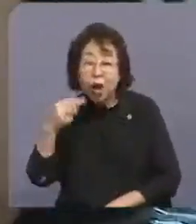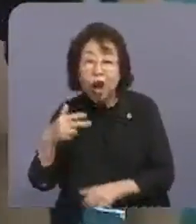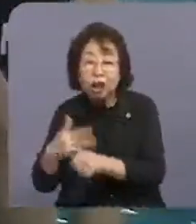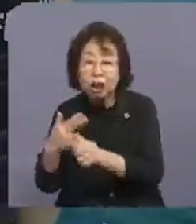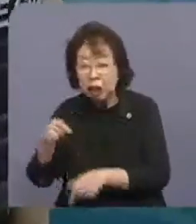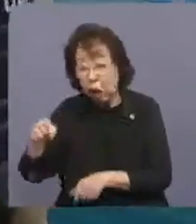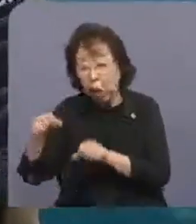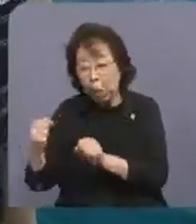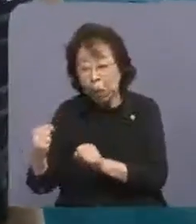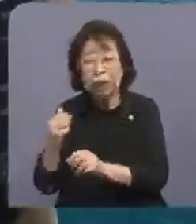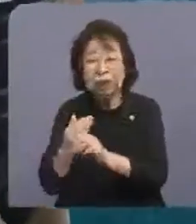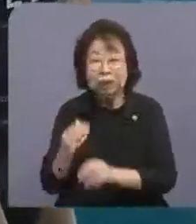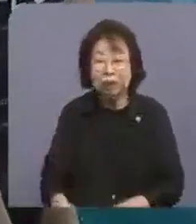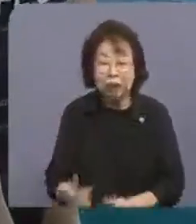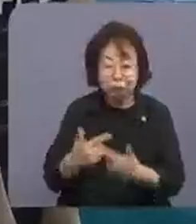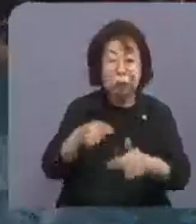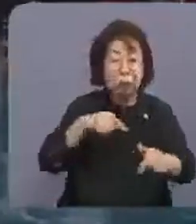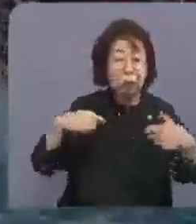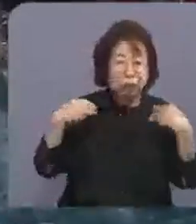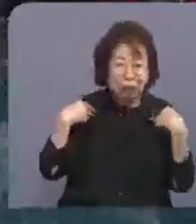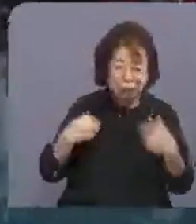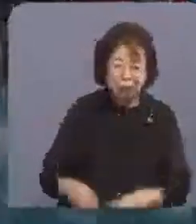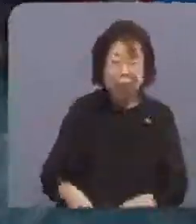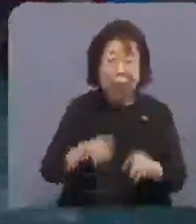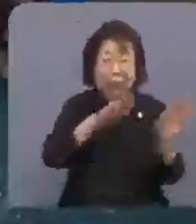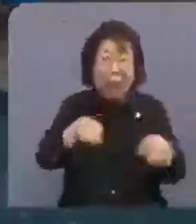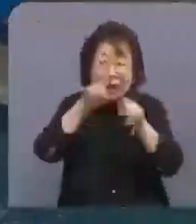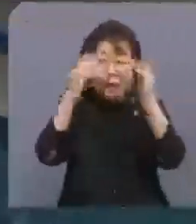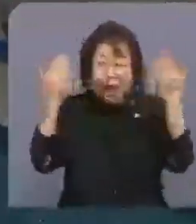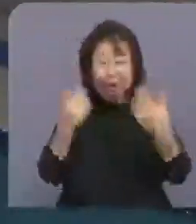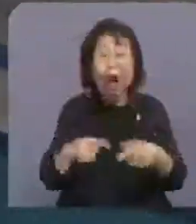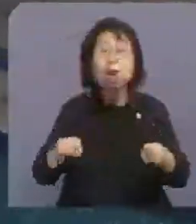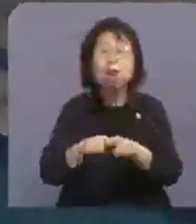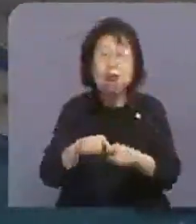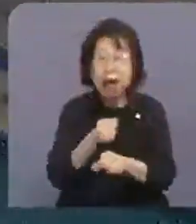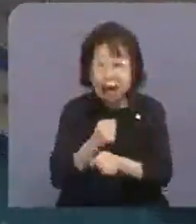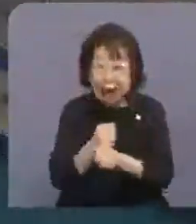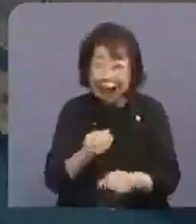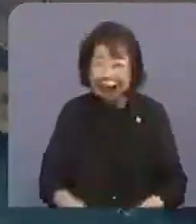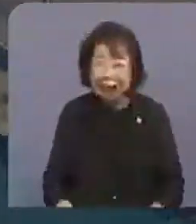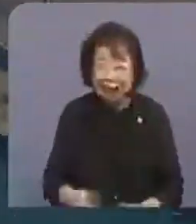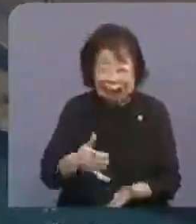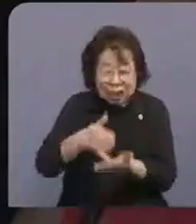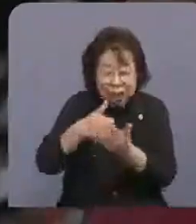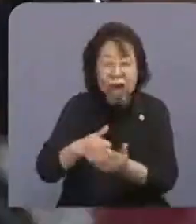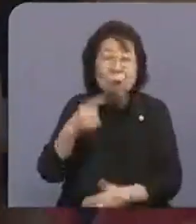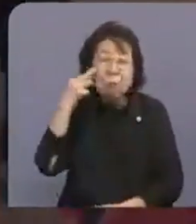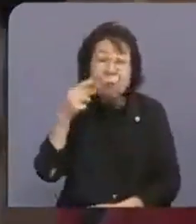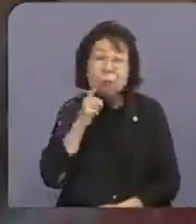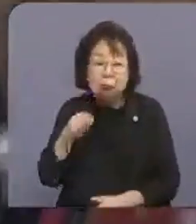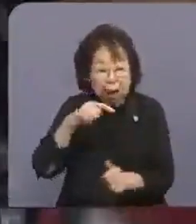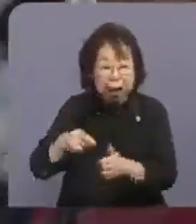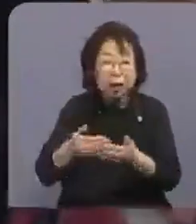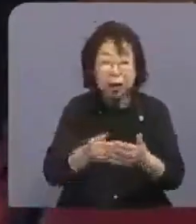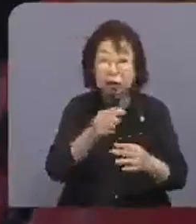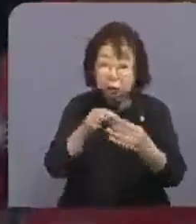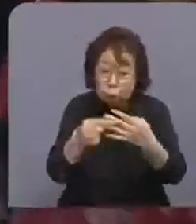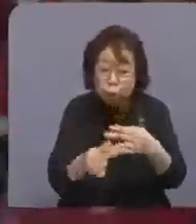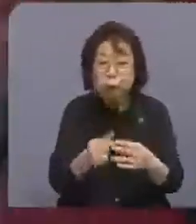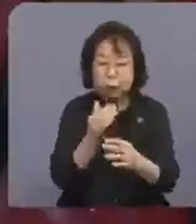함께합니다. 부산시 교육청과 한국해양대학교가 함께 주최한 인성 영어 캠프 프로그램 가운데